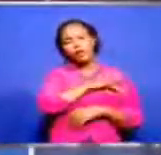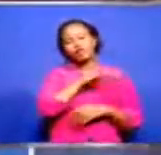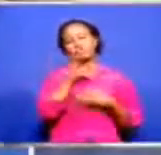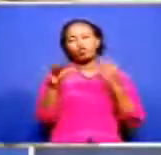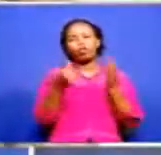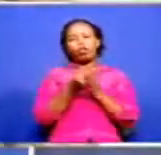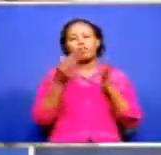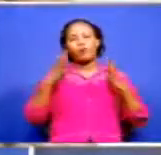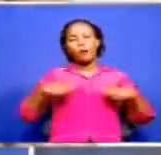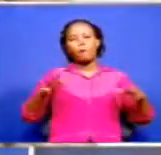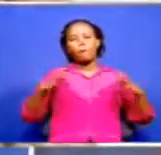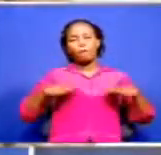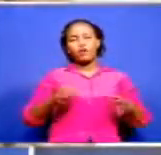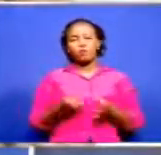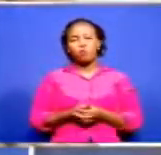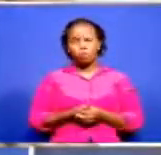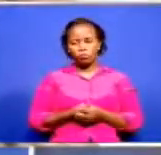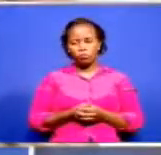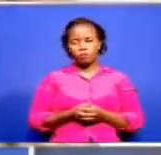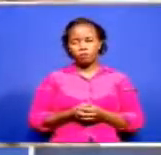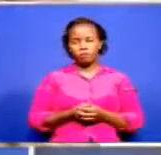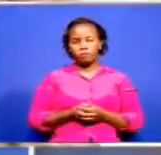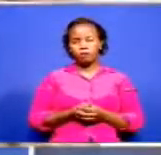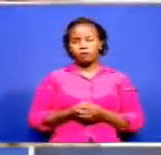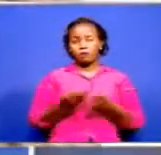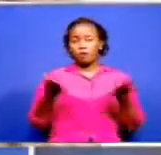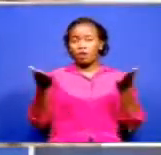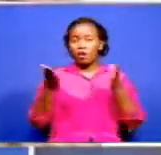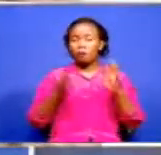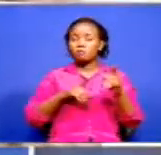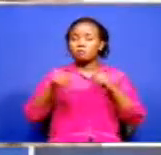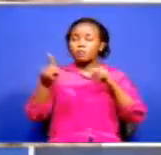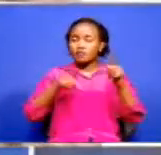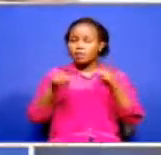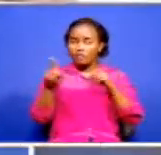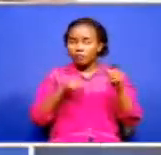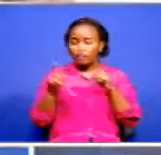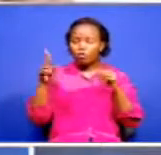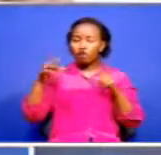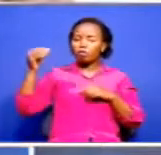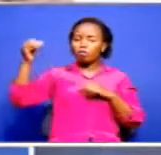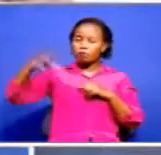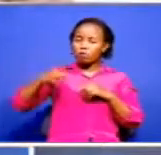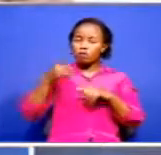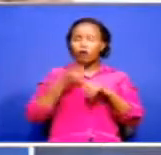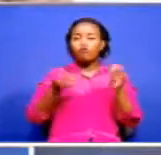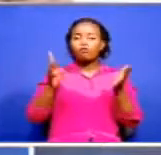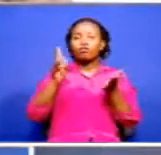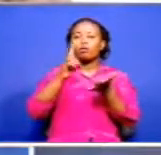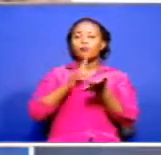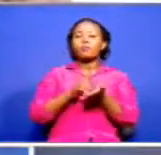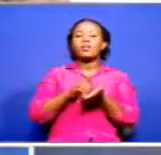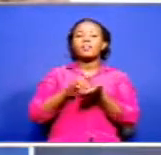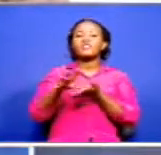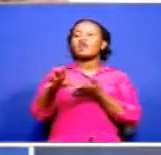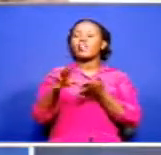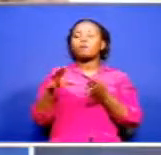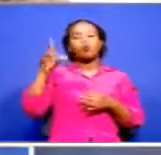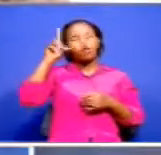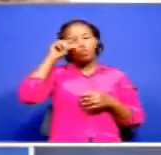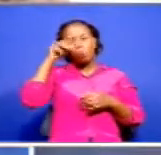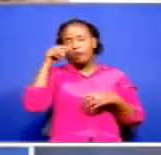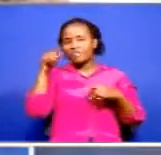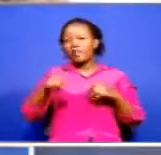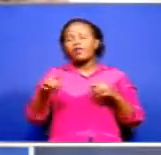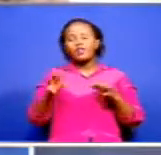mbili. Swala la ujenzi wa bomba la kusafirishia gesi kutoka Dar es Salaam hadi Mombasa, huu ni mradi wa muda